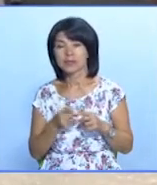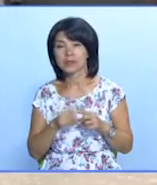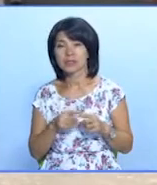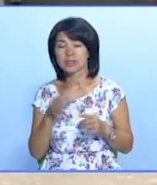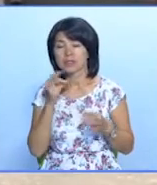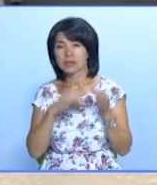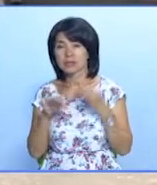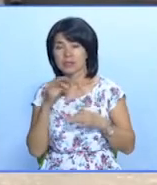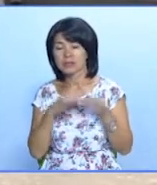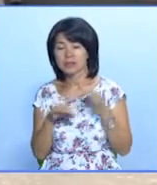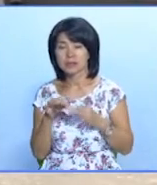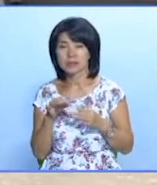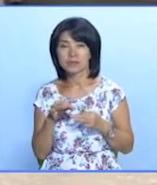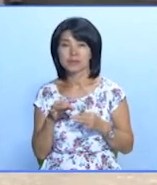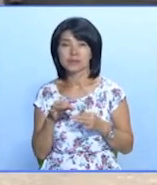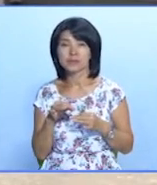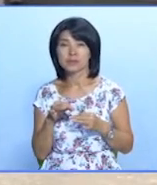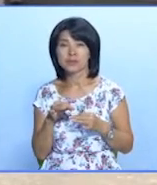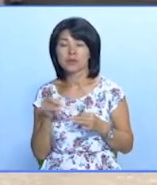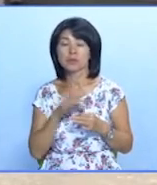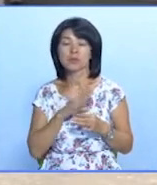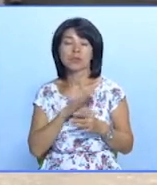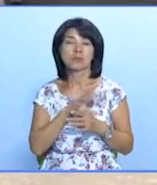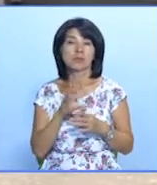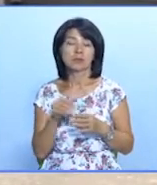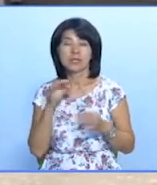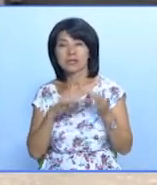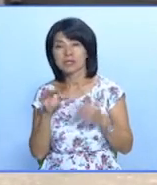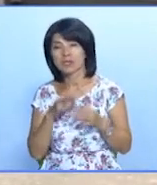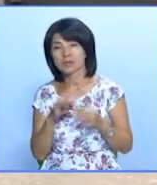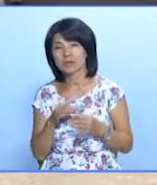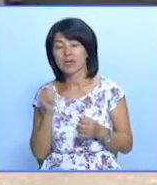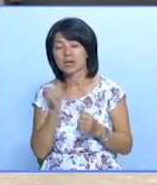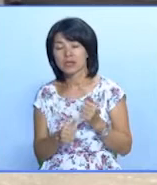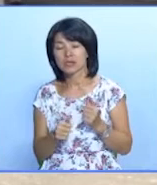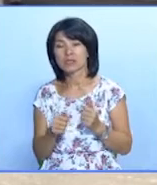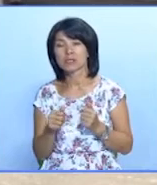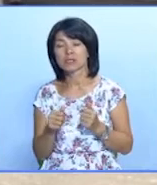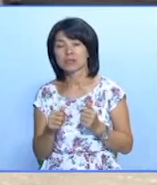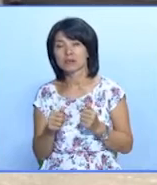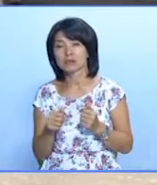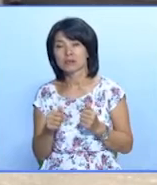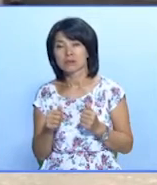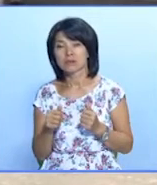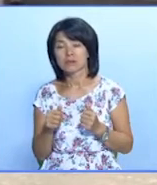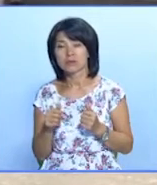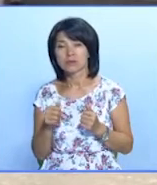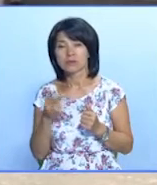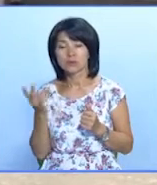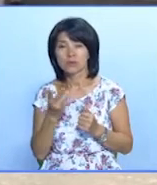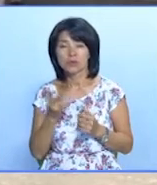дәріханалардың ұсынымдары бойынша дәрілік заттармен қамтамасыз ету. Яғни әрбір дәріхана қажетті өнімдерді және қажетті